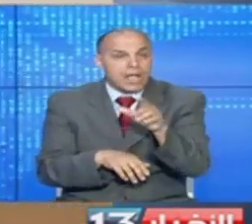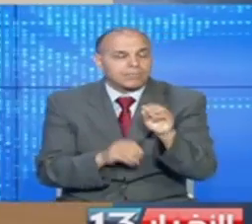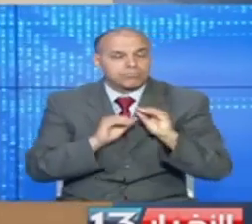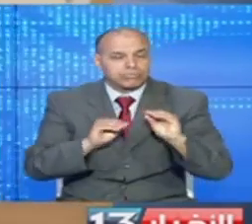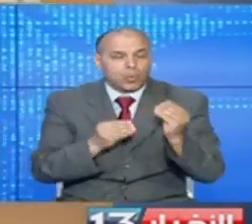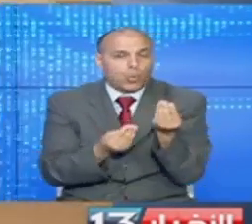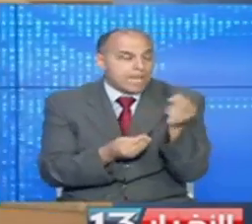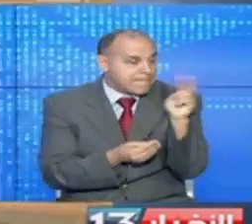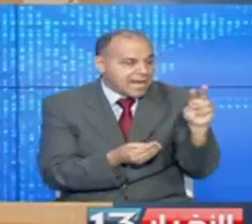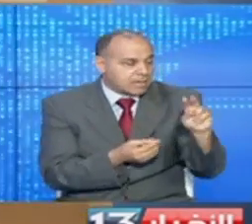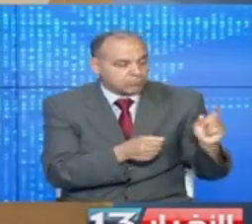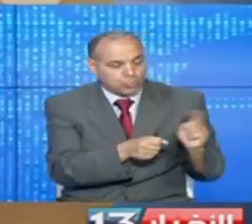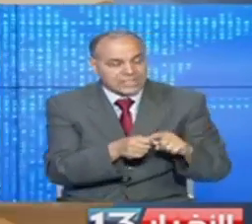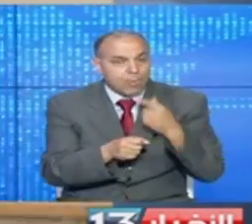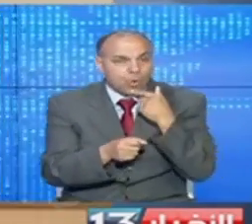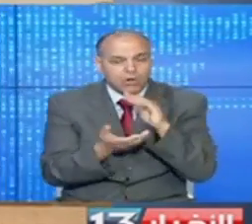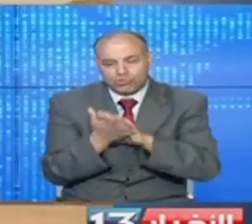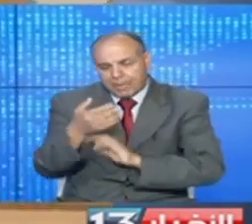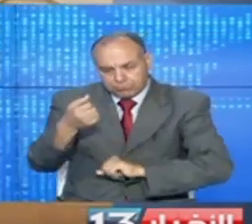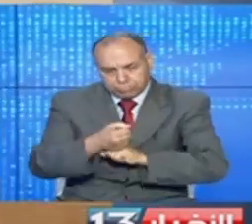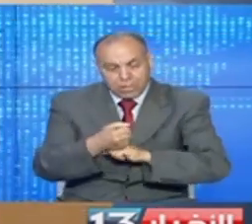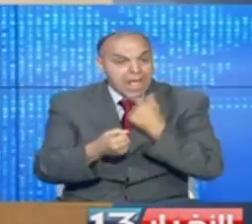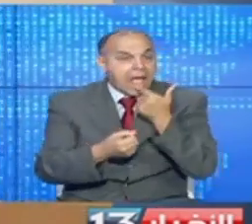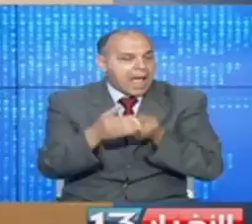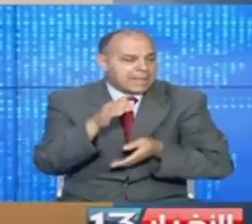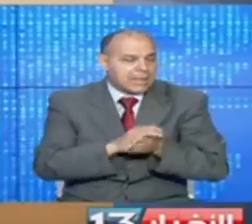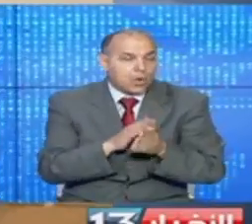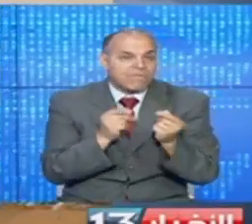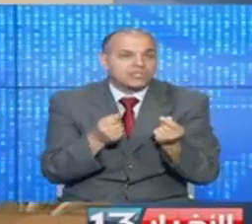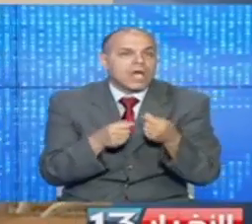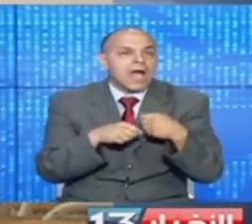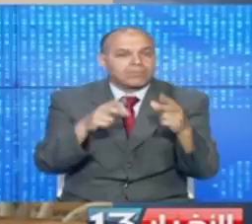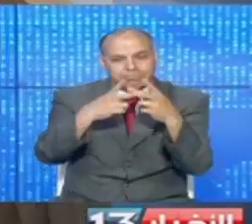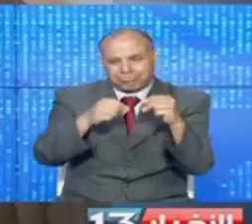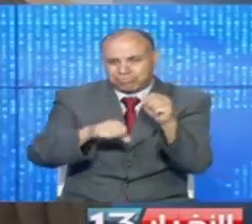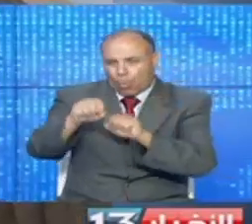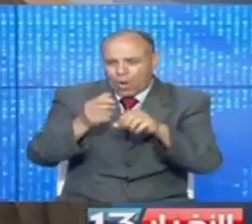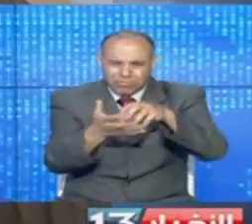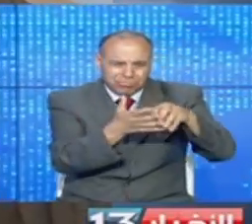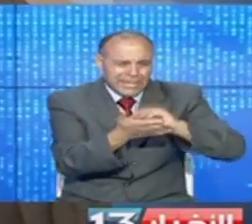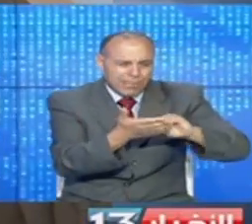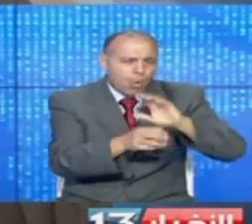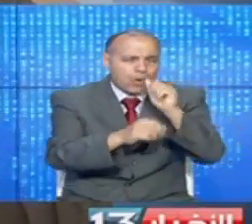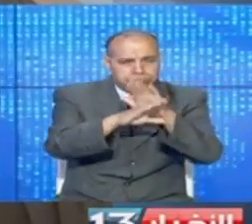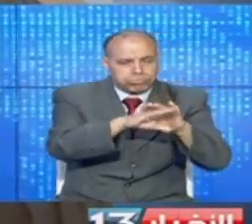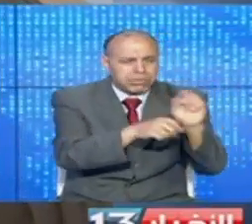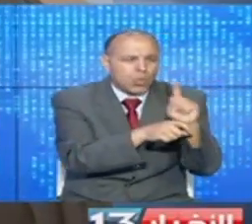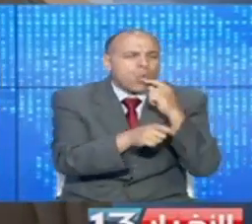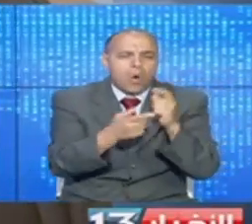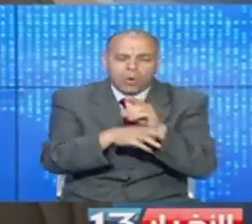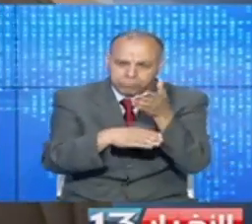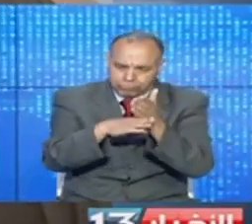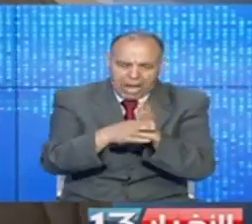للتربية ببن عروس وبمساهمة من المجتمع المدني انطلقت أيضا في عملية تعقيم المراكز الكتابية ووفرت